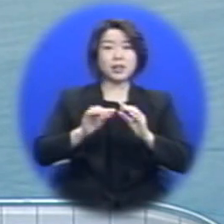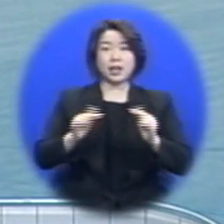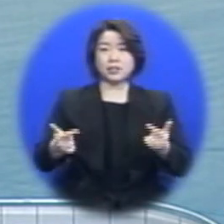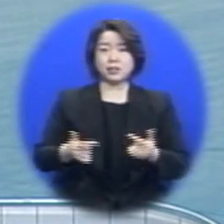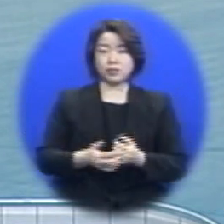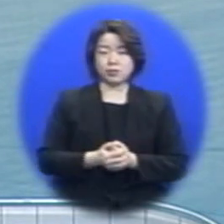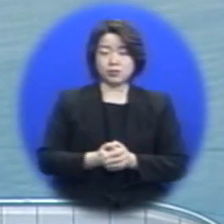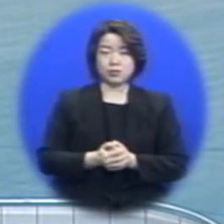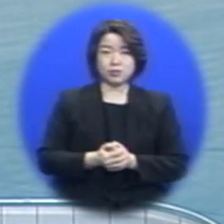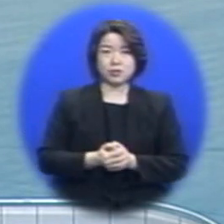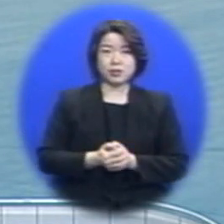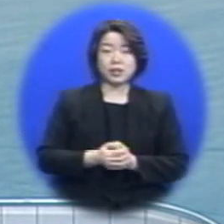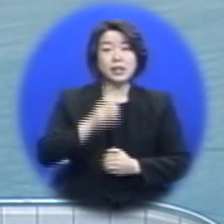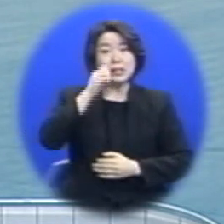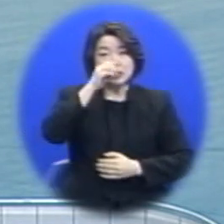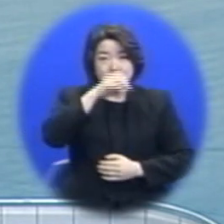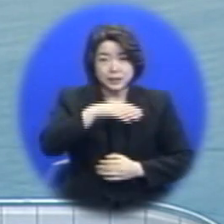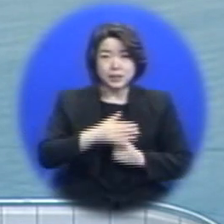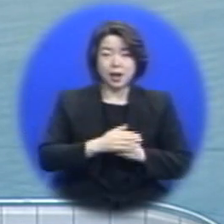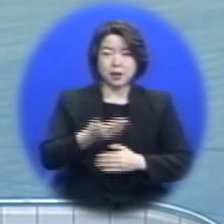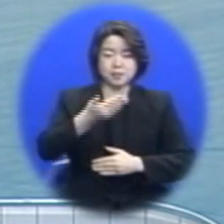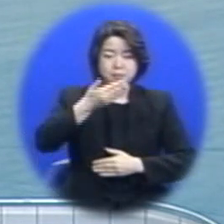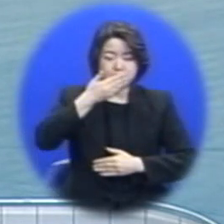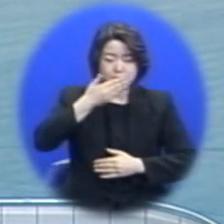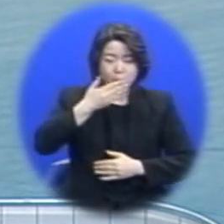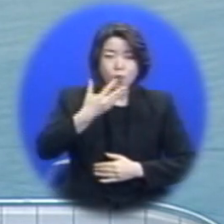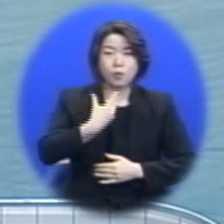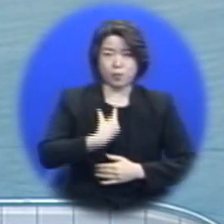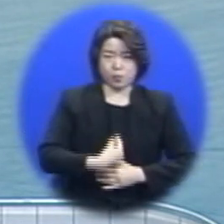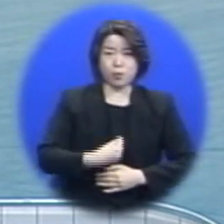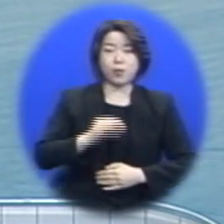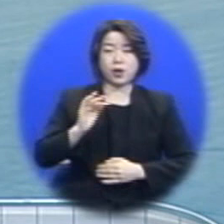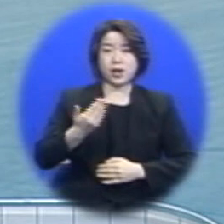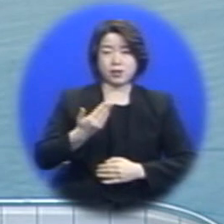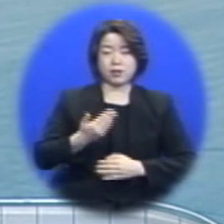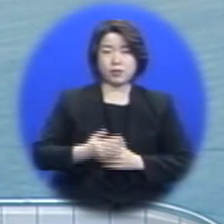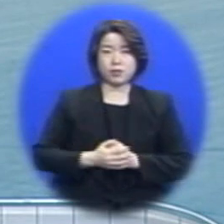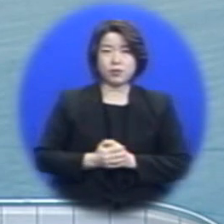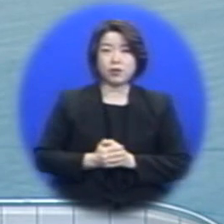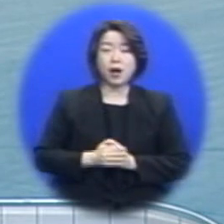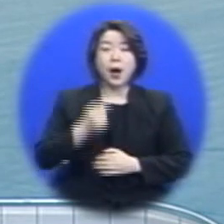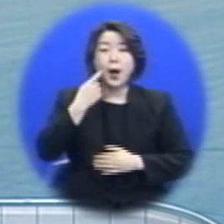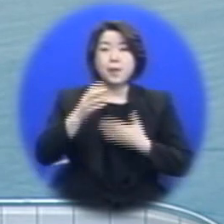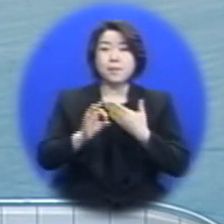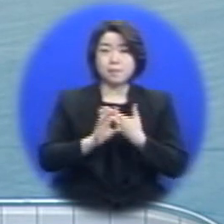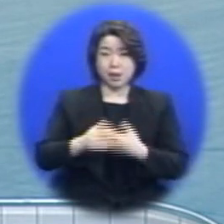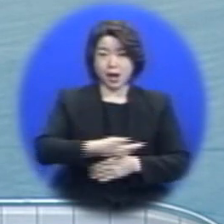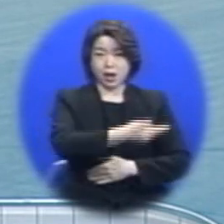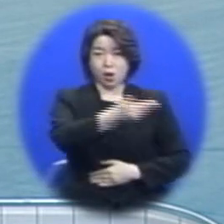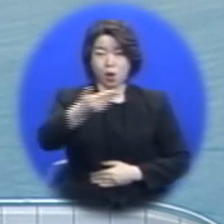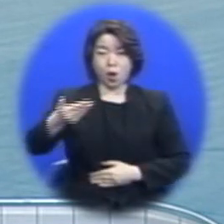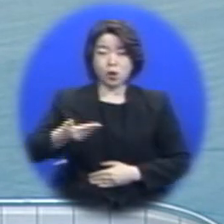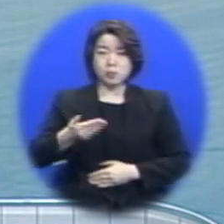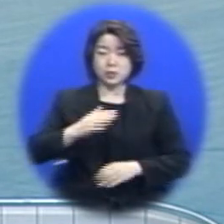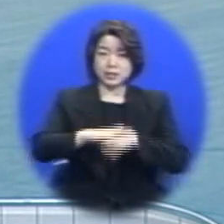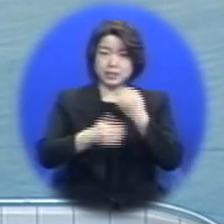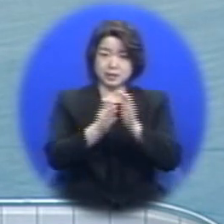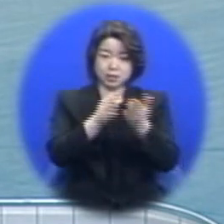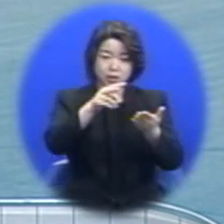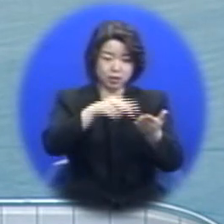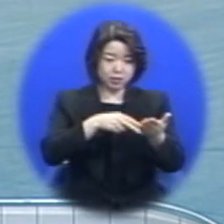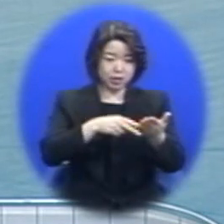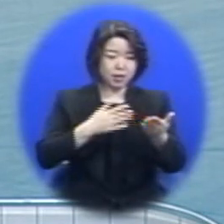성경은 그냥 먹어야 되는 양식인 것입니다. 만약에 여러분이 성경을 읽을 때 내가 이